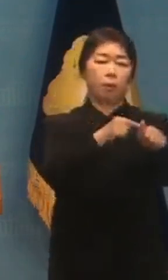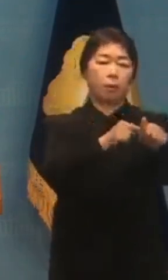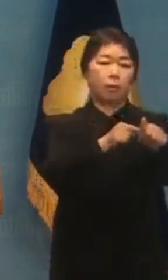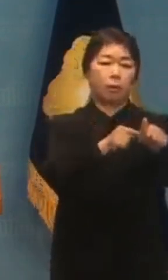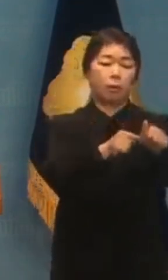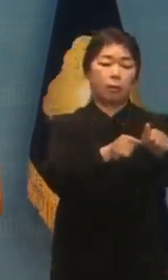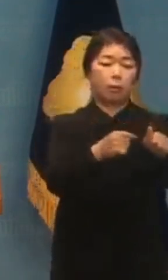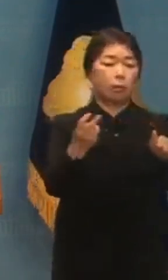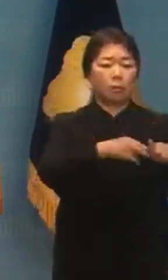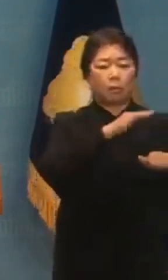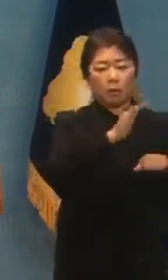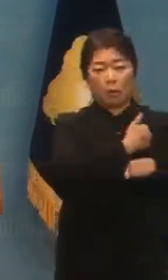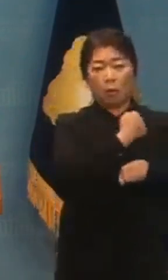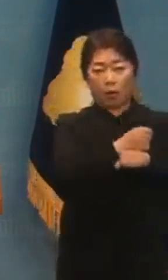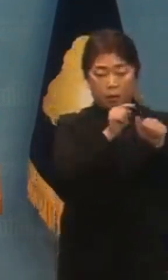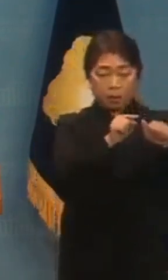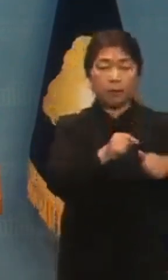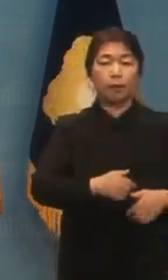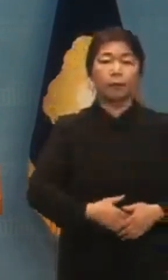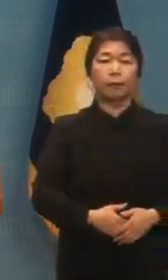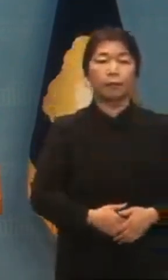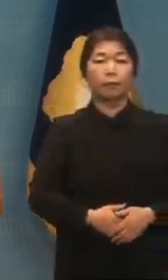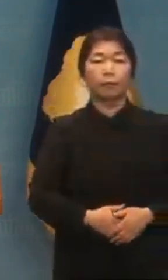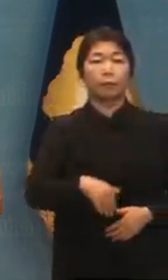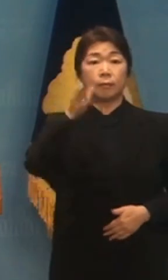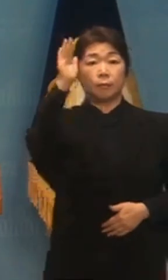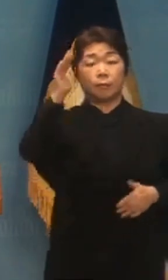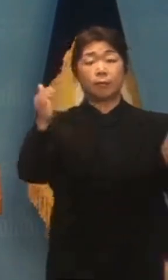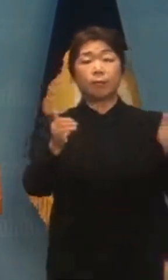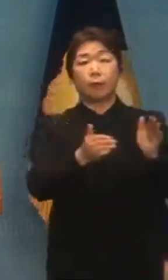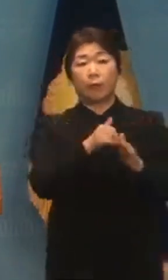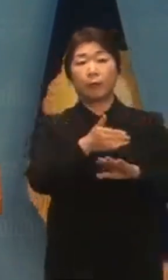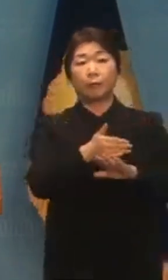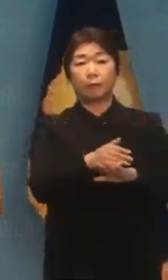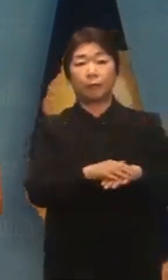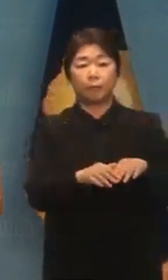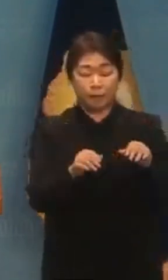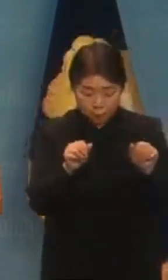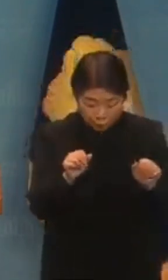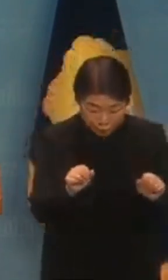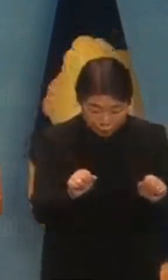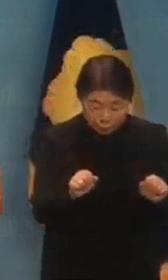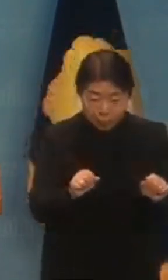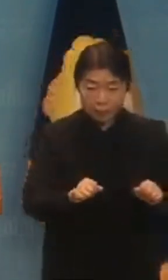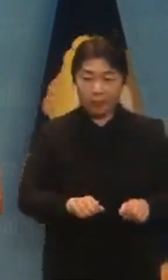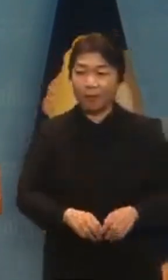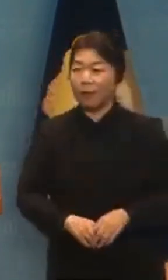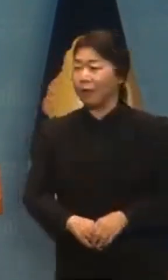파면하고 사과하는 것이 마땅합니다. 네, 이상 마치겠습니다. 감사합니다.